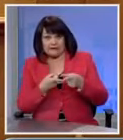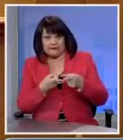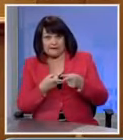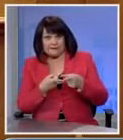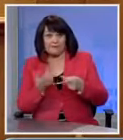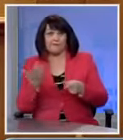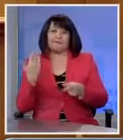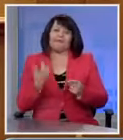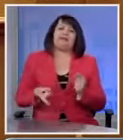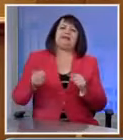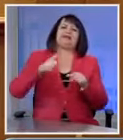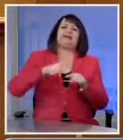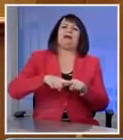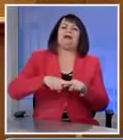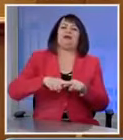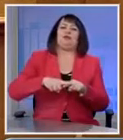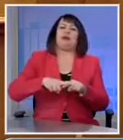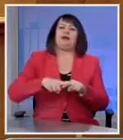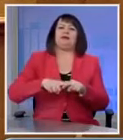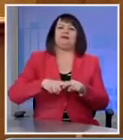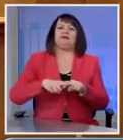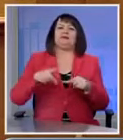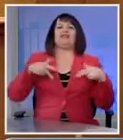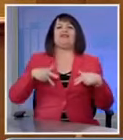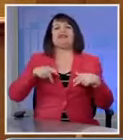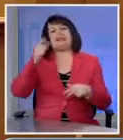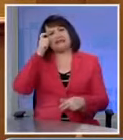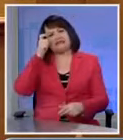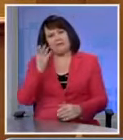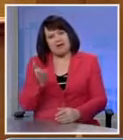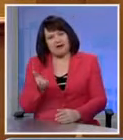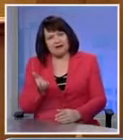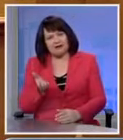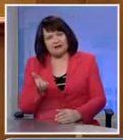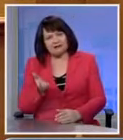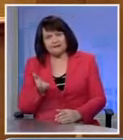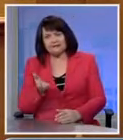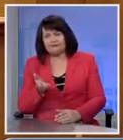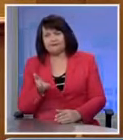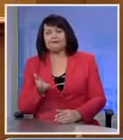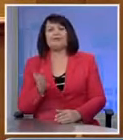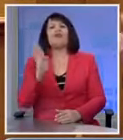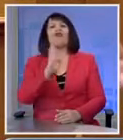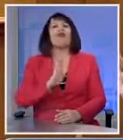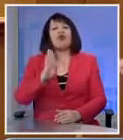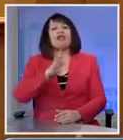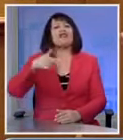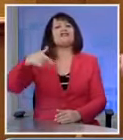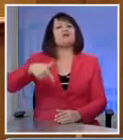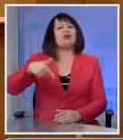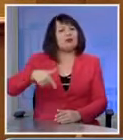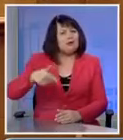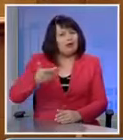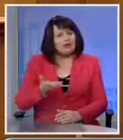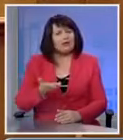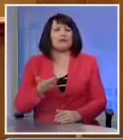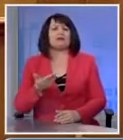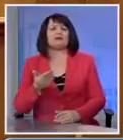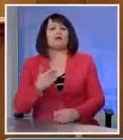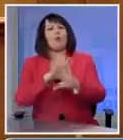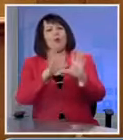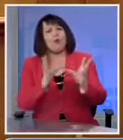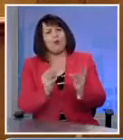και το ρόλο του συμπληρώματος στην κυβέρνηση του κ. Σαμαρά, με τον κ. Βορύδη, τον κ. Γεωργιάδη,